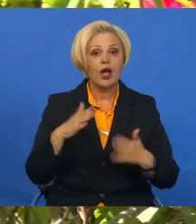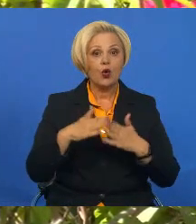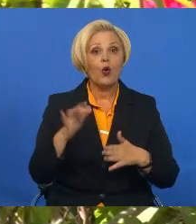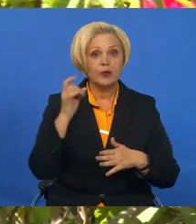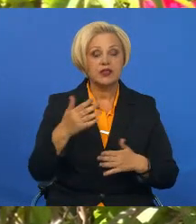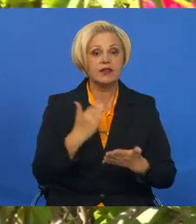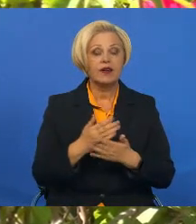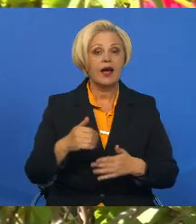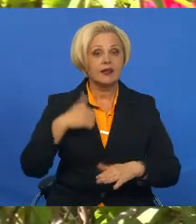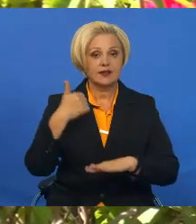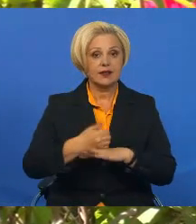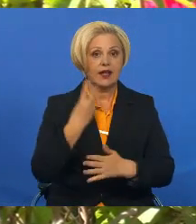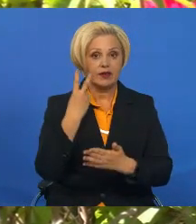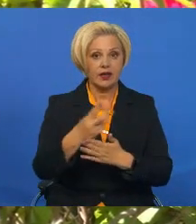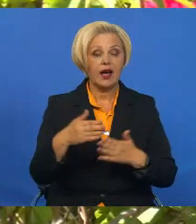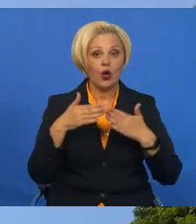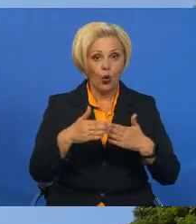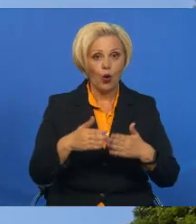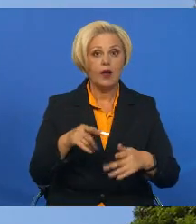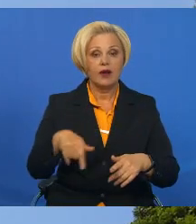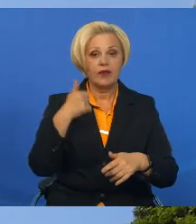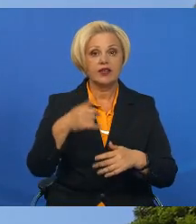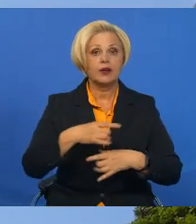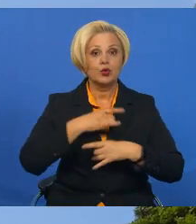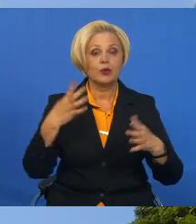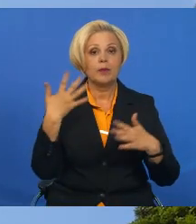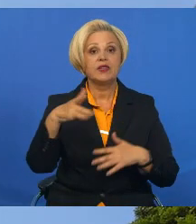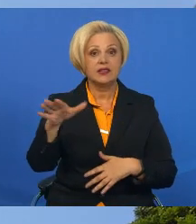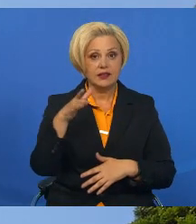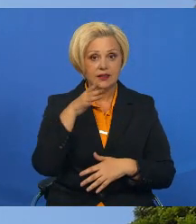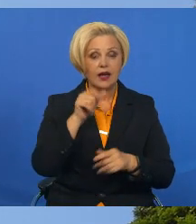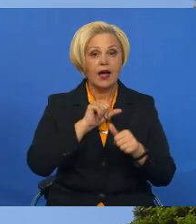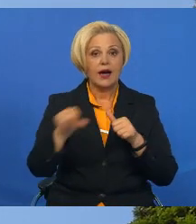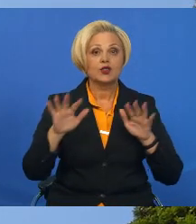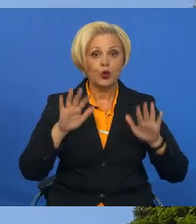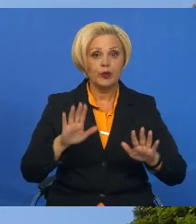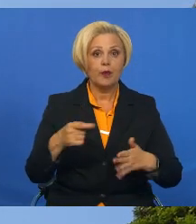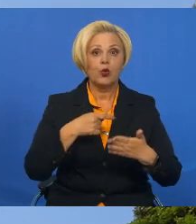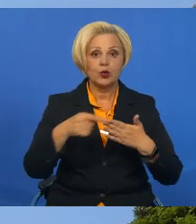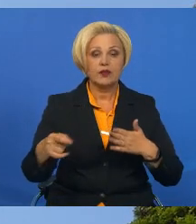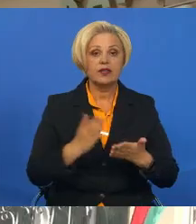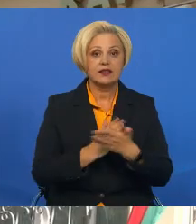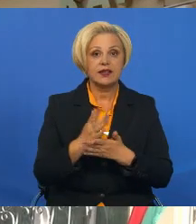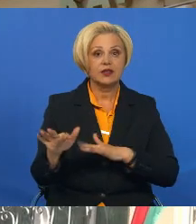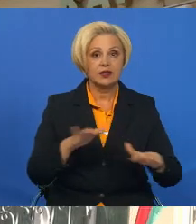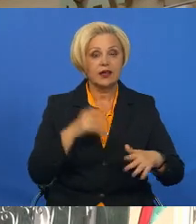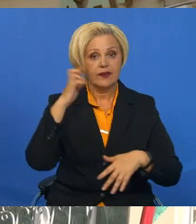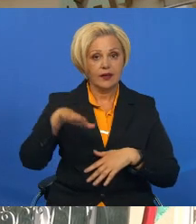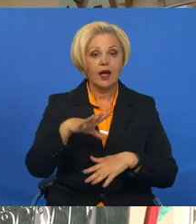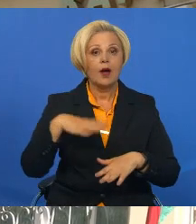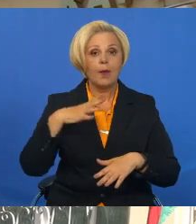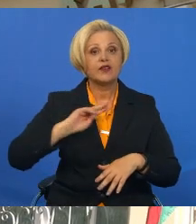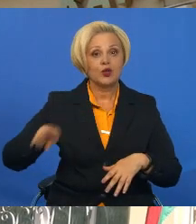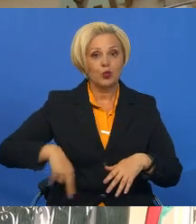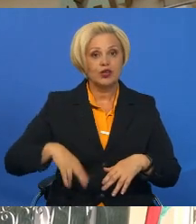одной из визитных картак города, сёлета адзначае 50-годзе. Асаблівае месца будзе адведзена заслужанаму дзеячу краіны, былому